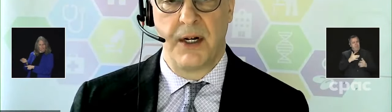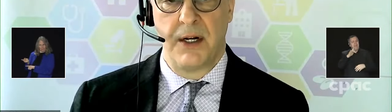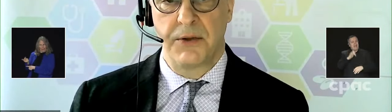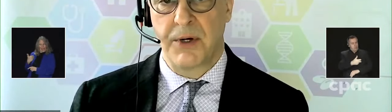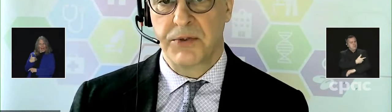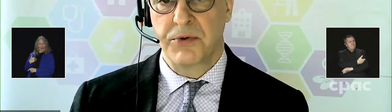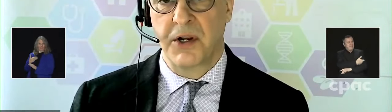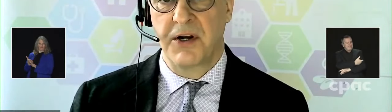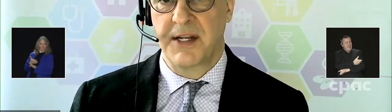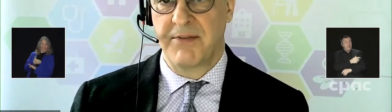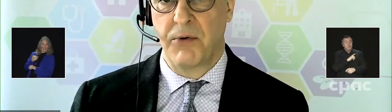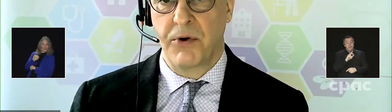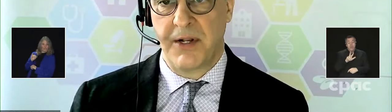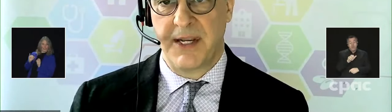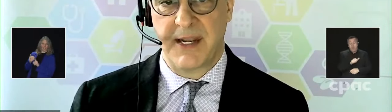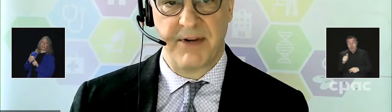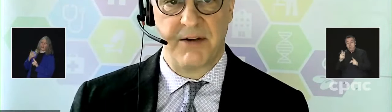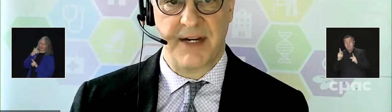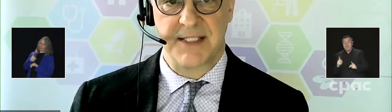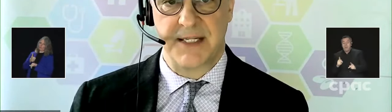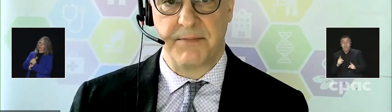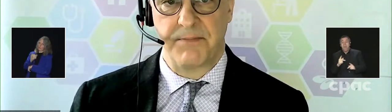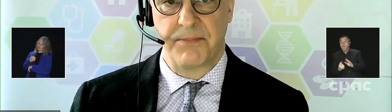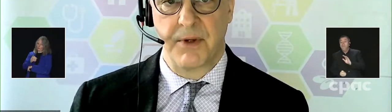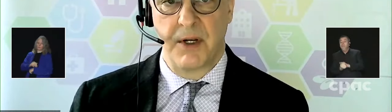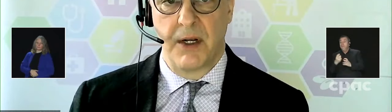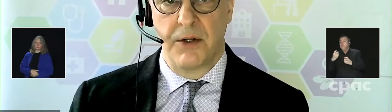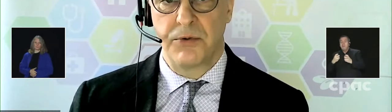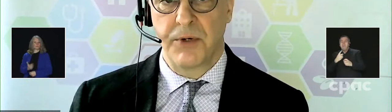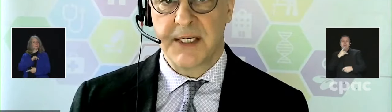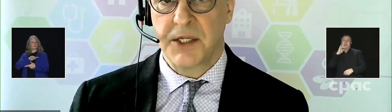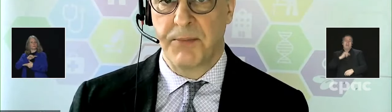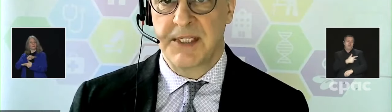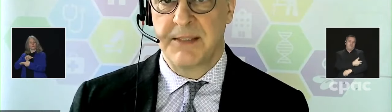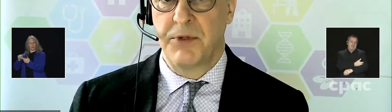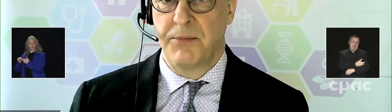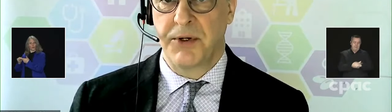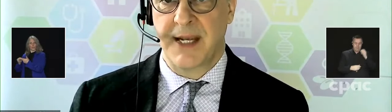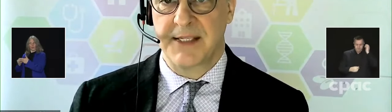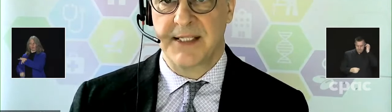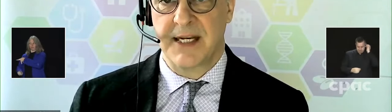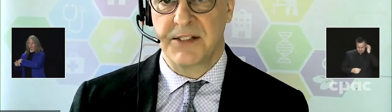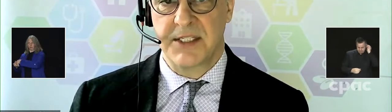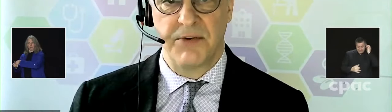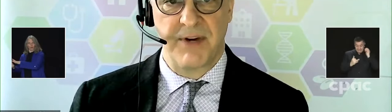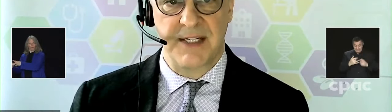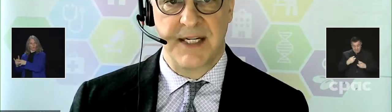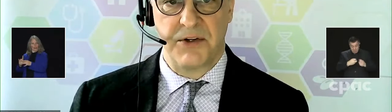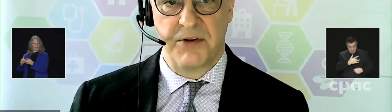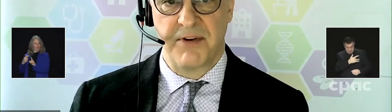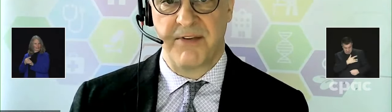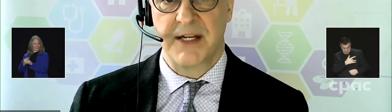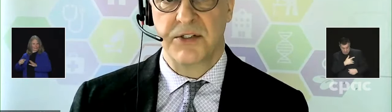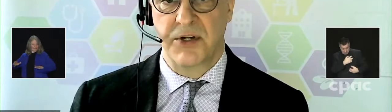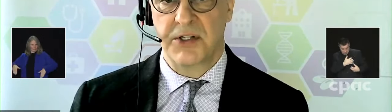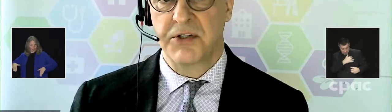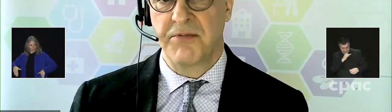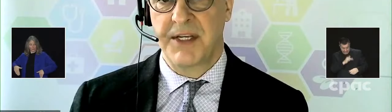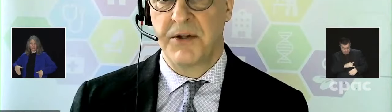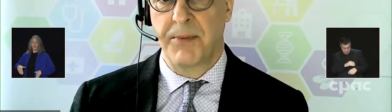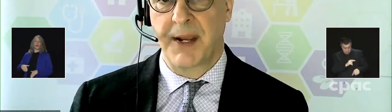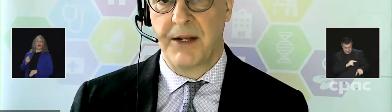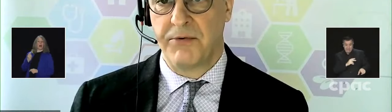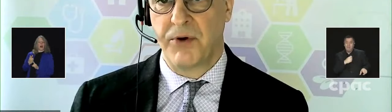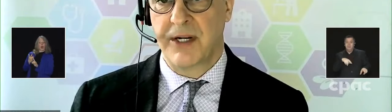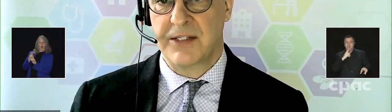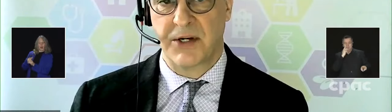cause. 3 autres cas n'avaient aucun lien avec le vaccin. Tout risque possible de myocardite associé au vaccin de Novavax sera